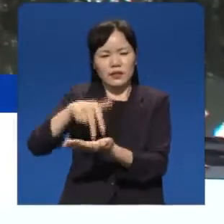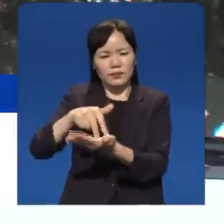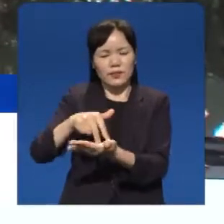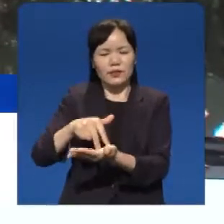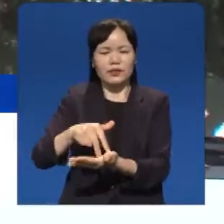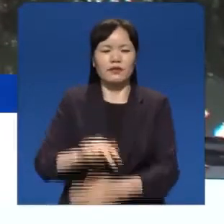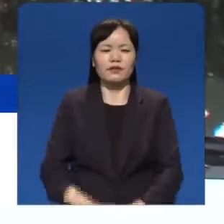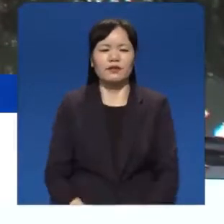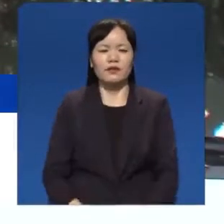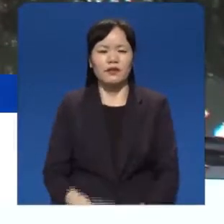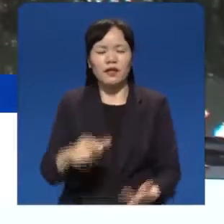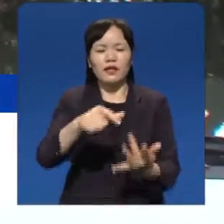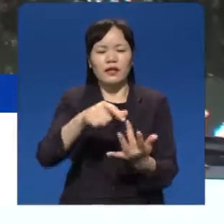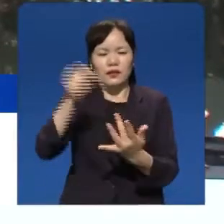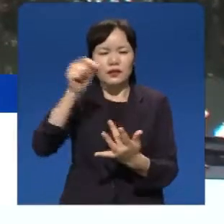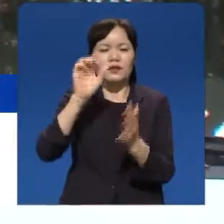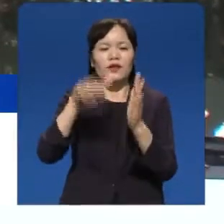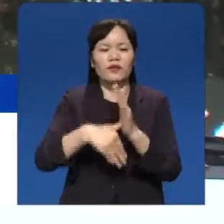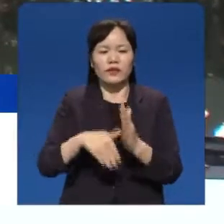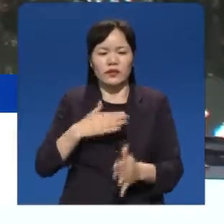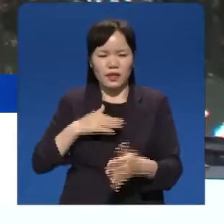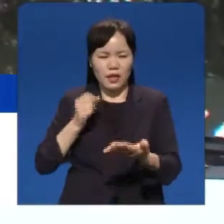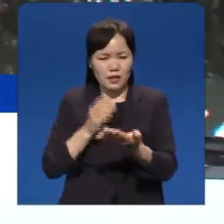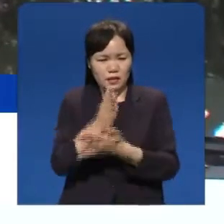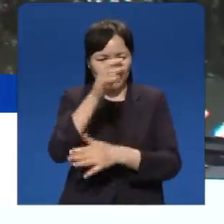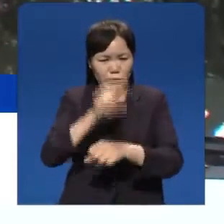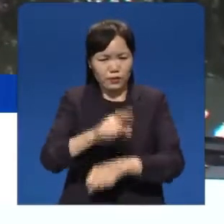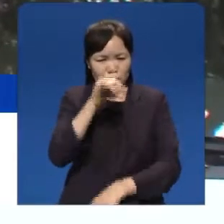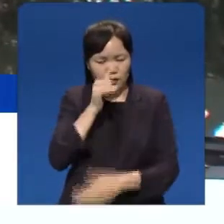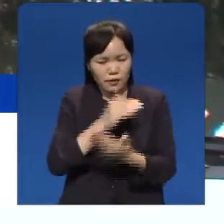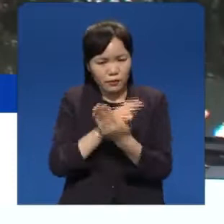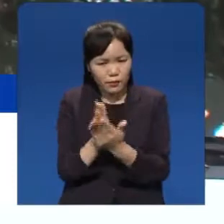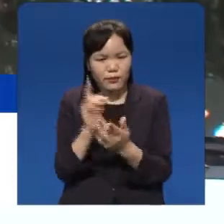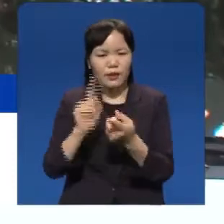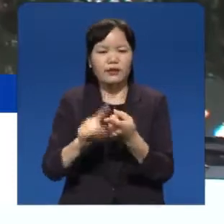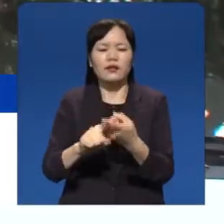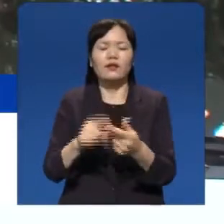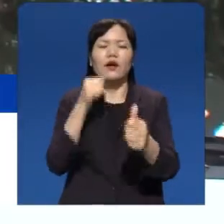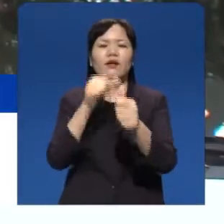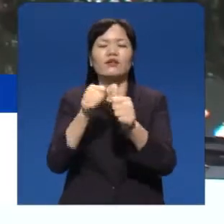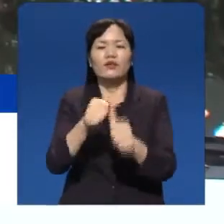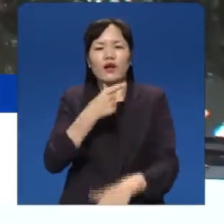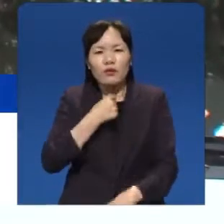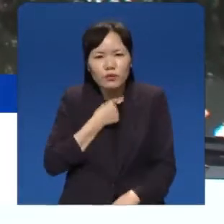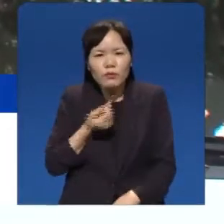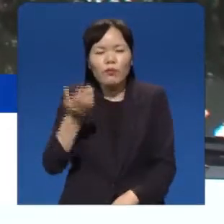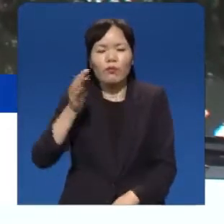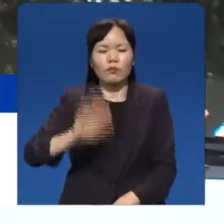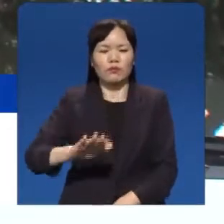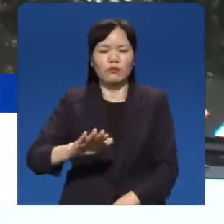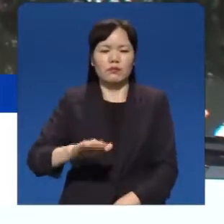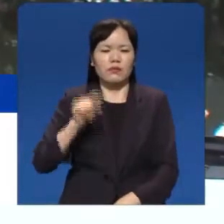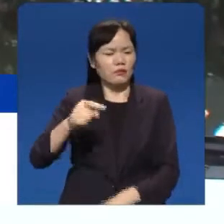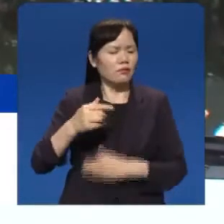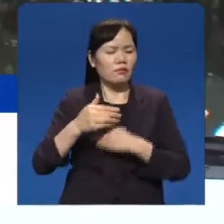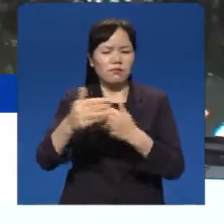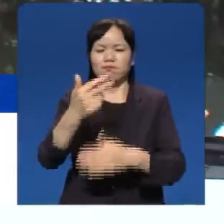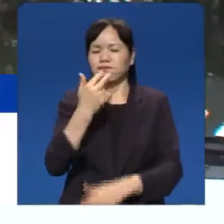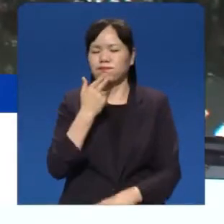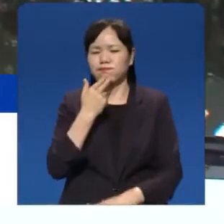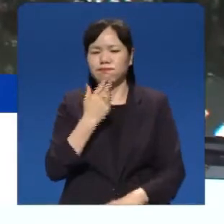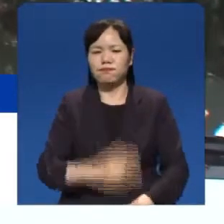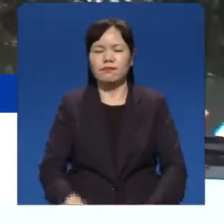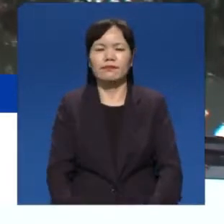과정에서 특히 제가 전문성이 있는 분야에 대해서는 조언을 드리고 싶었습니다만